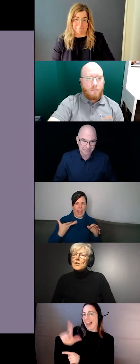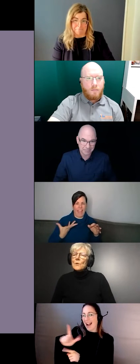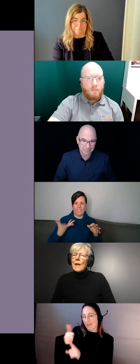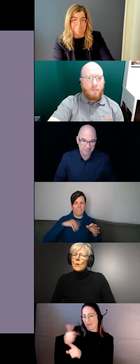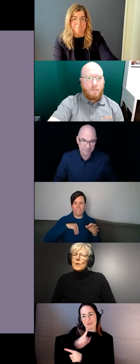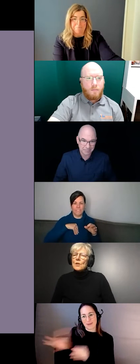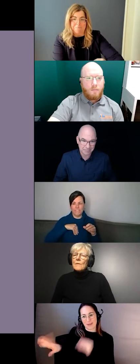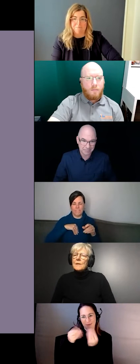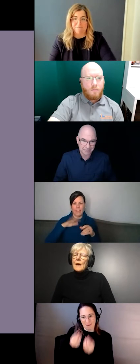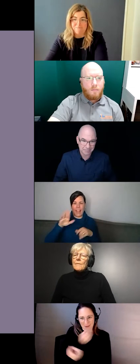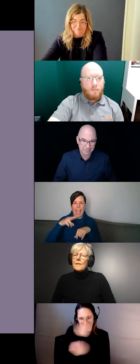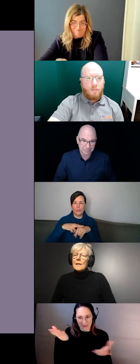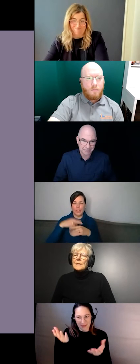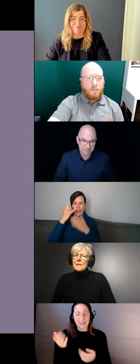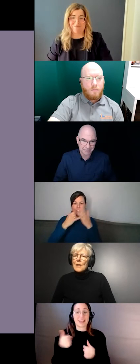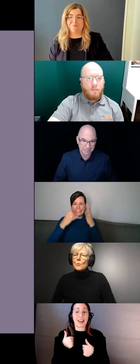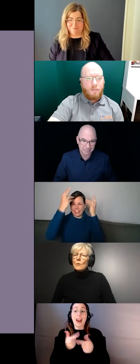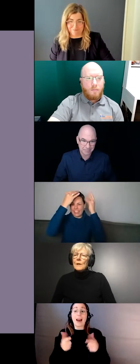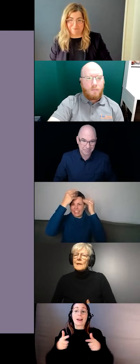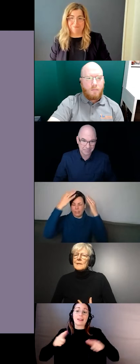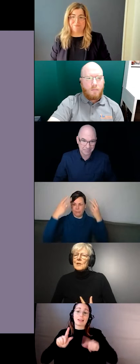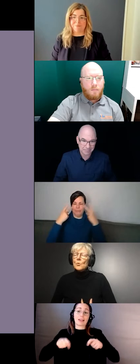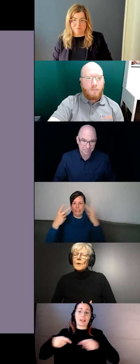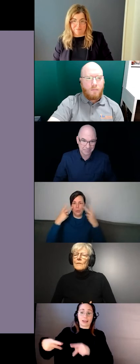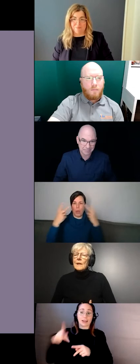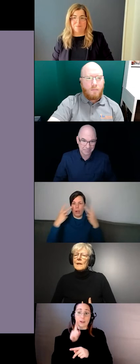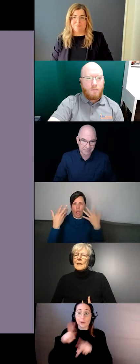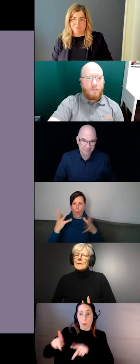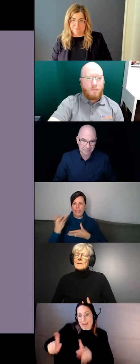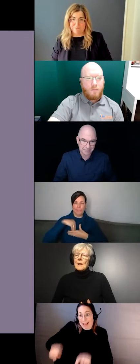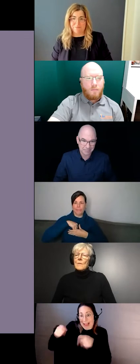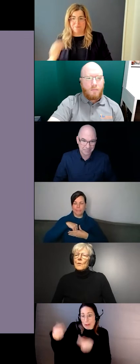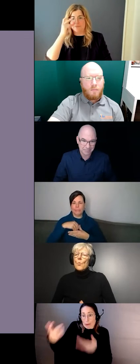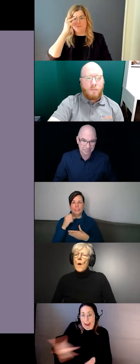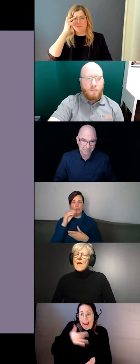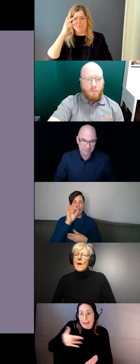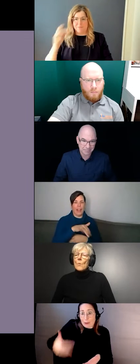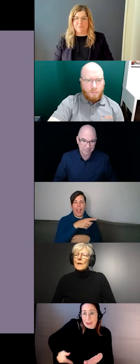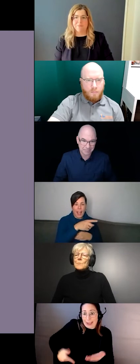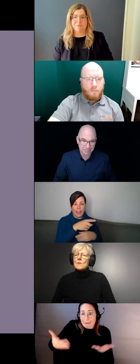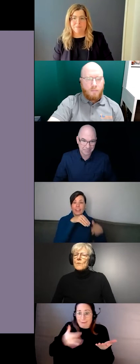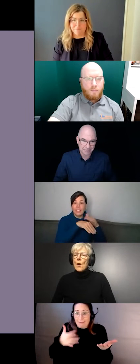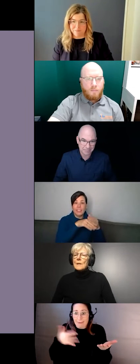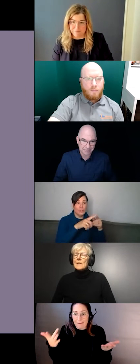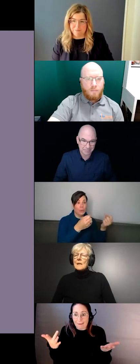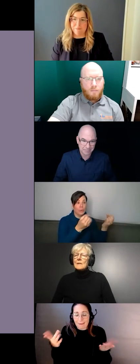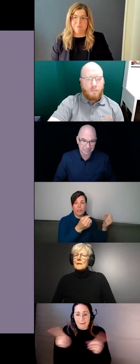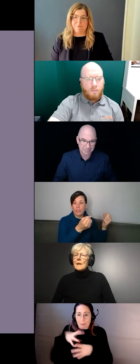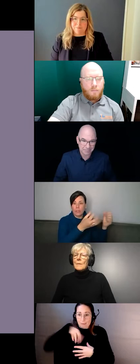Le langage naturel des sourds est naturel, c'est intuitif et c'est la façon dont on peut exprimer nos